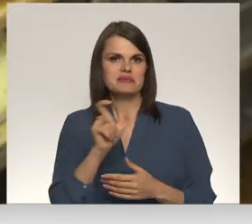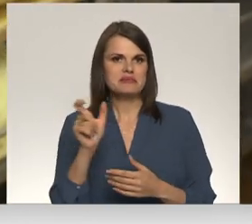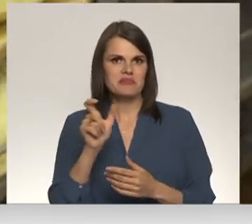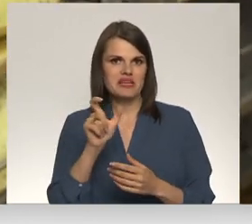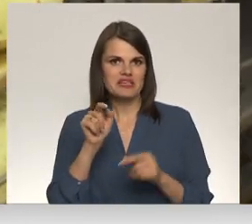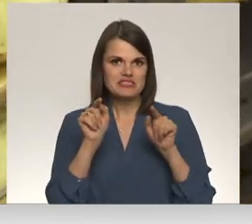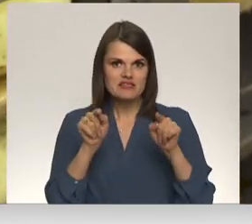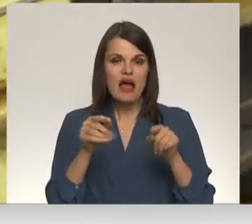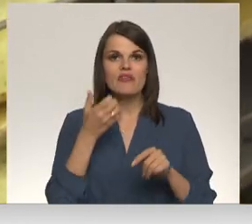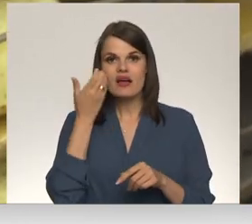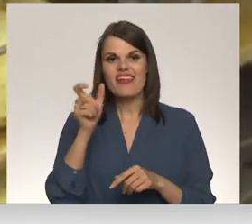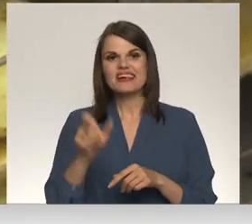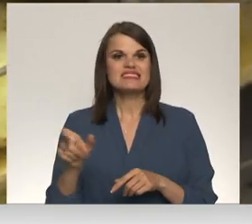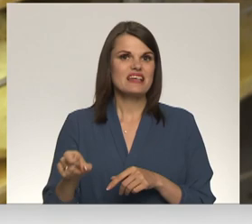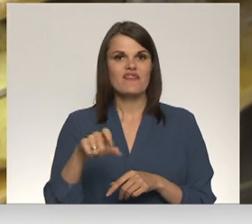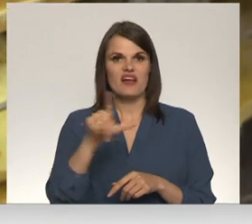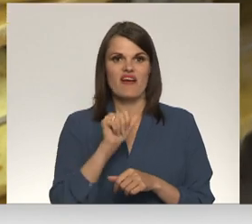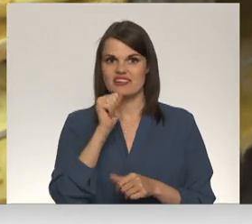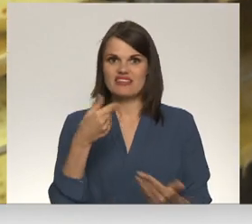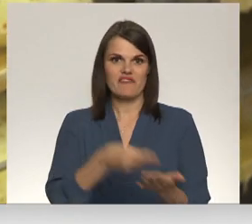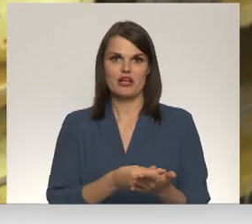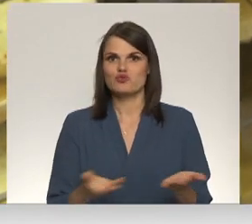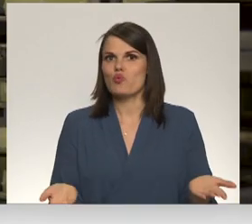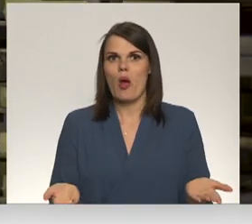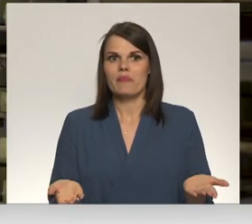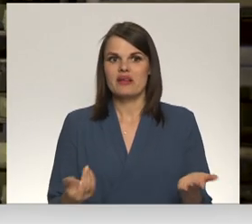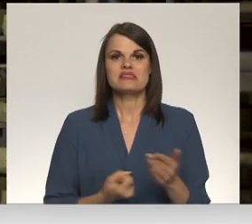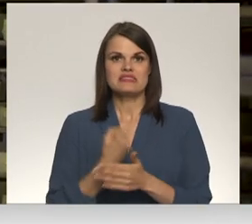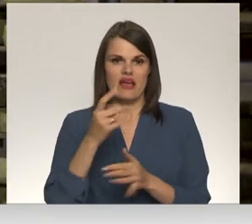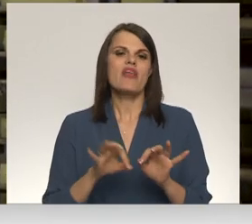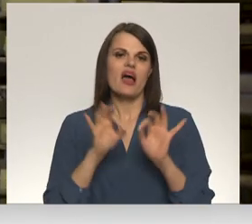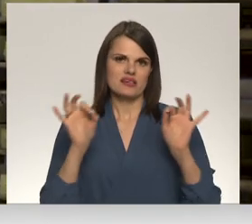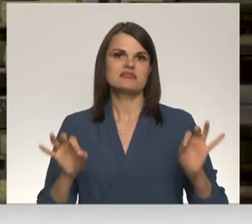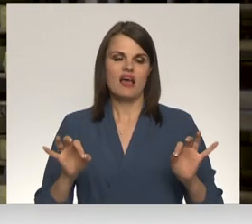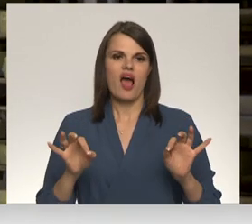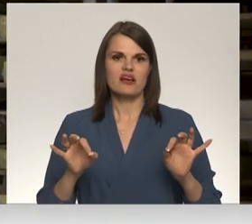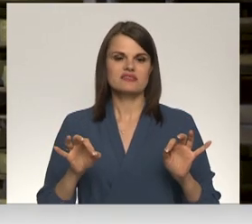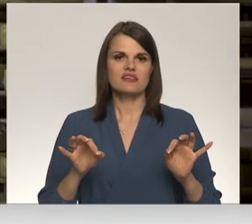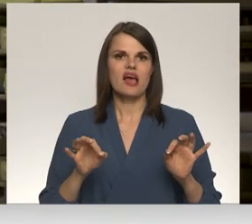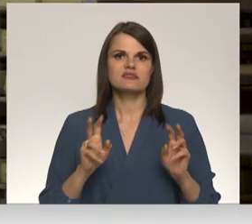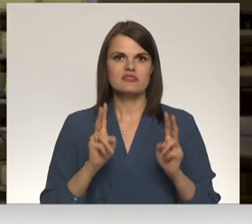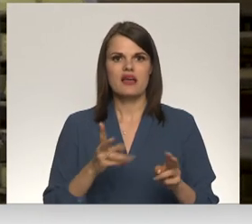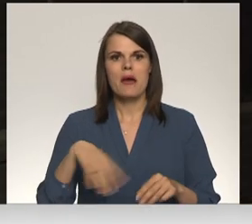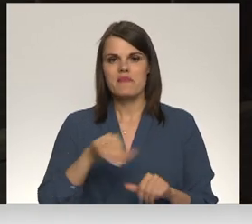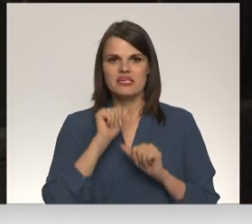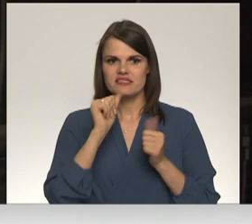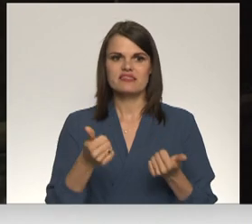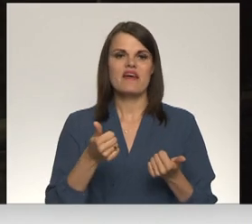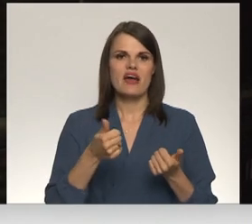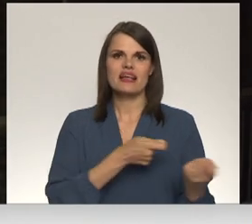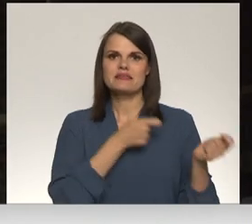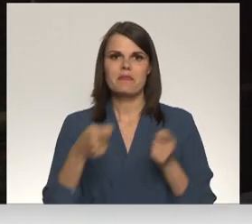kad patērētāji vairs to nevarēs nopirkt. Līdz ar to tad sāksies šis te efekts, ka mēs nevarēsim norēķināties ar